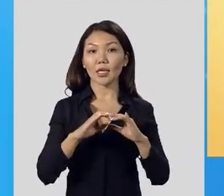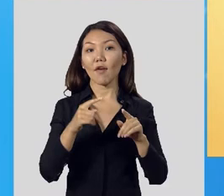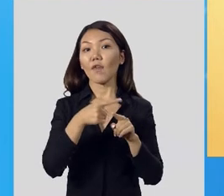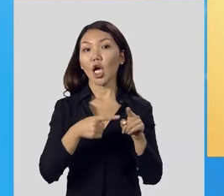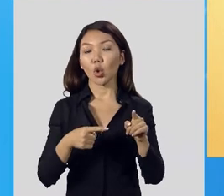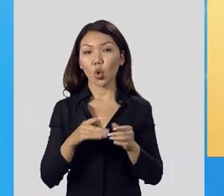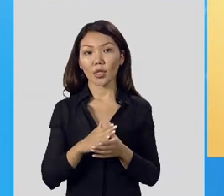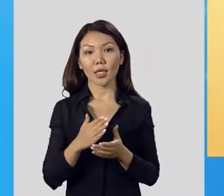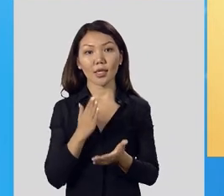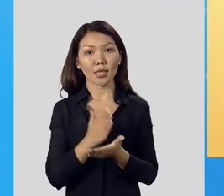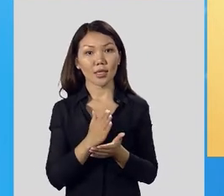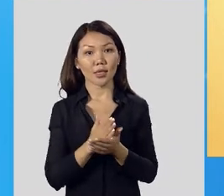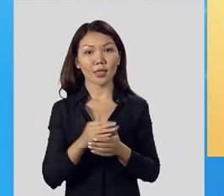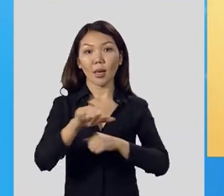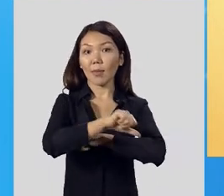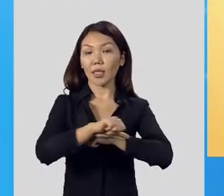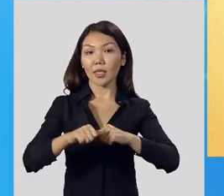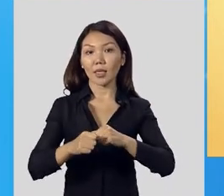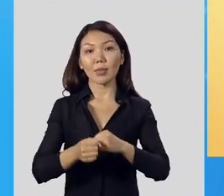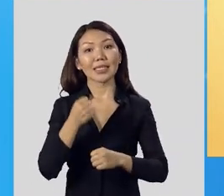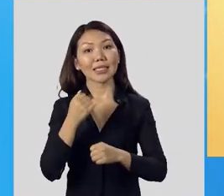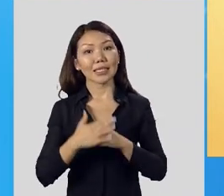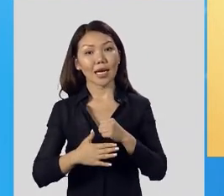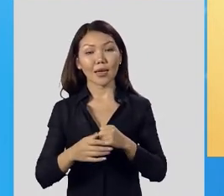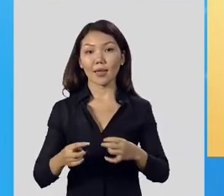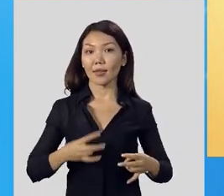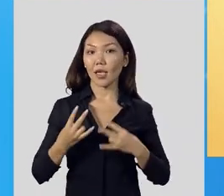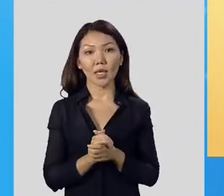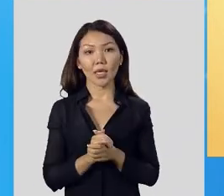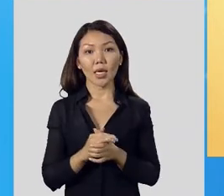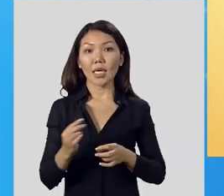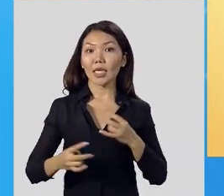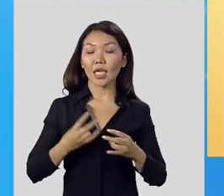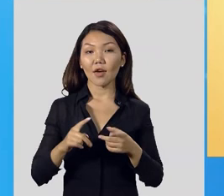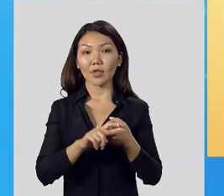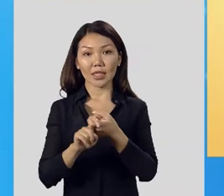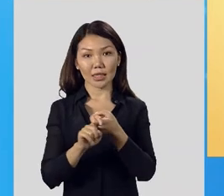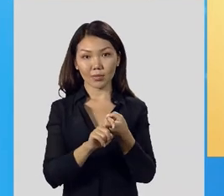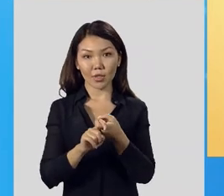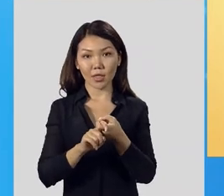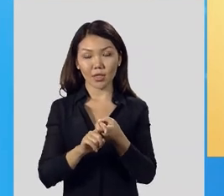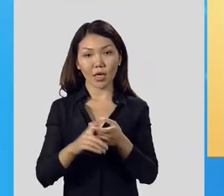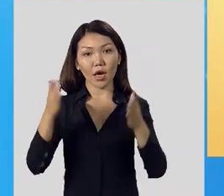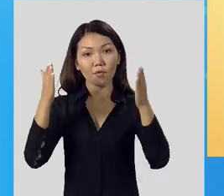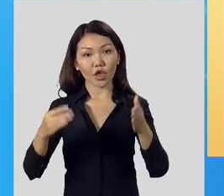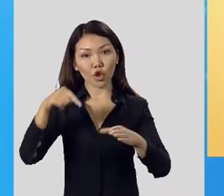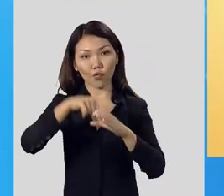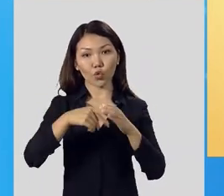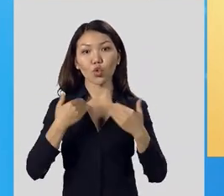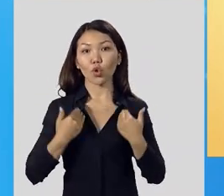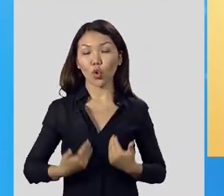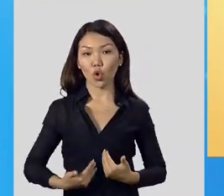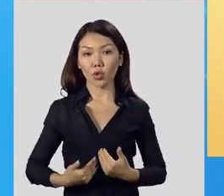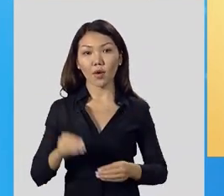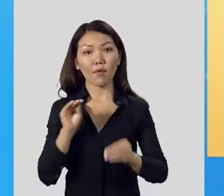лежат за пределами центральной нервной системы. Нервные сплетения в стенках внутренних органов